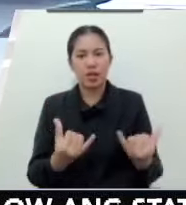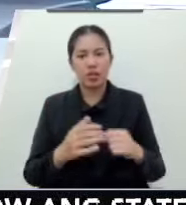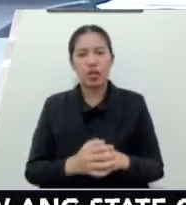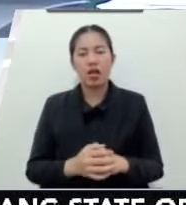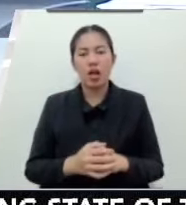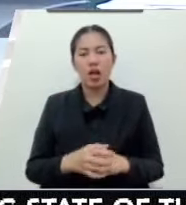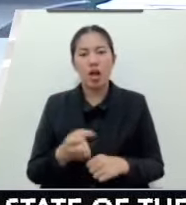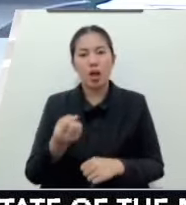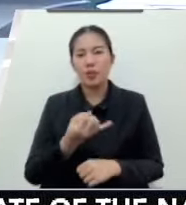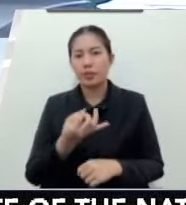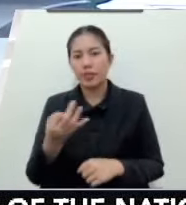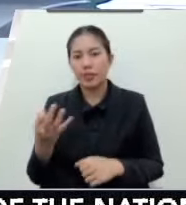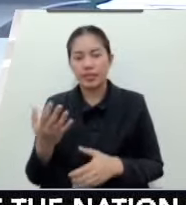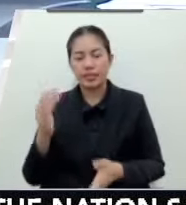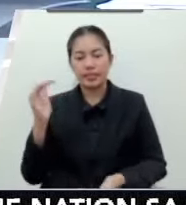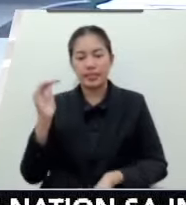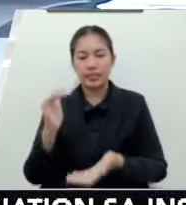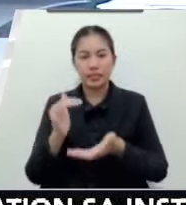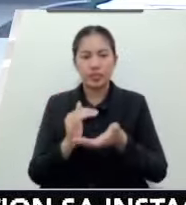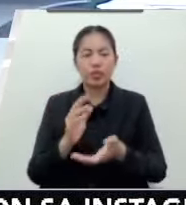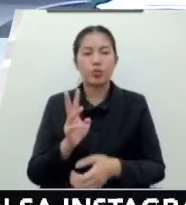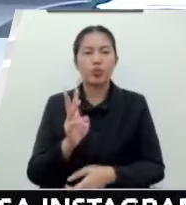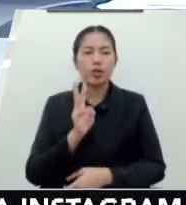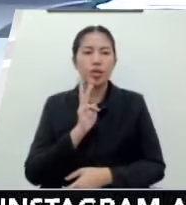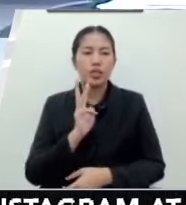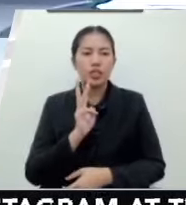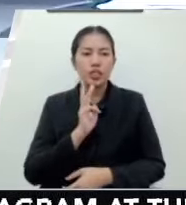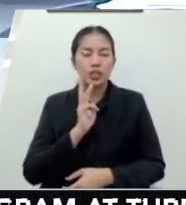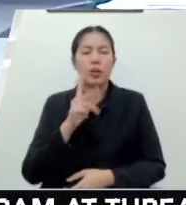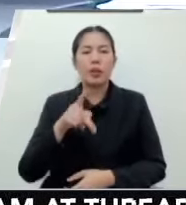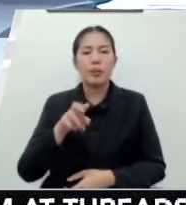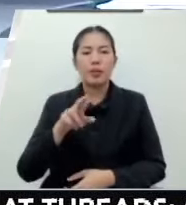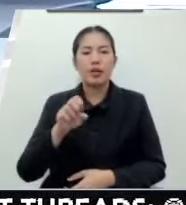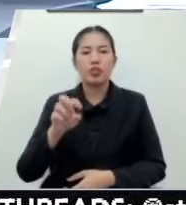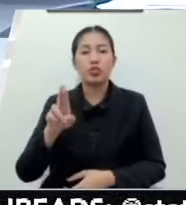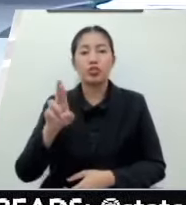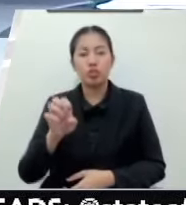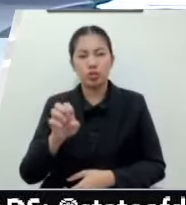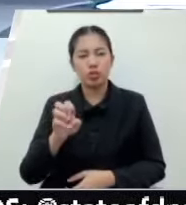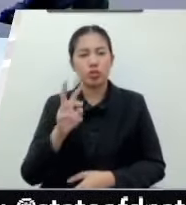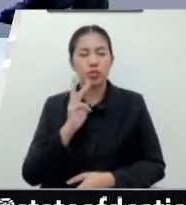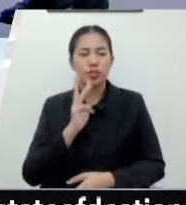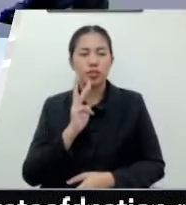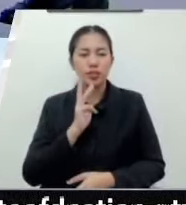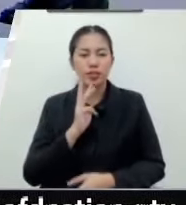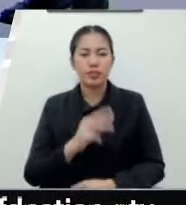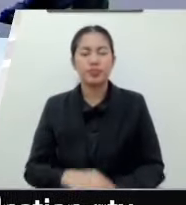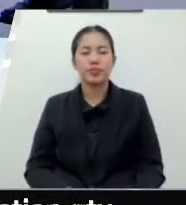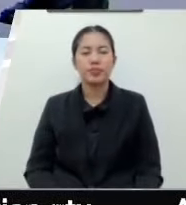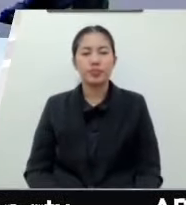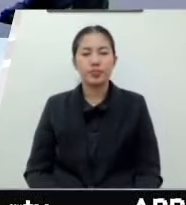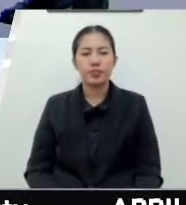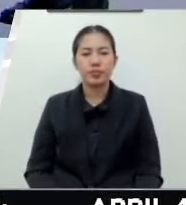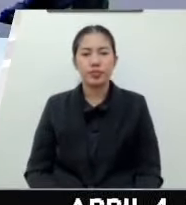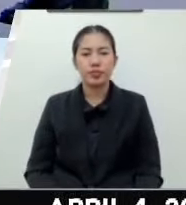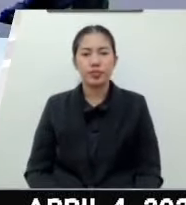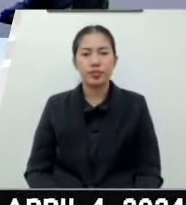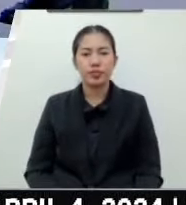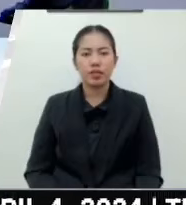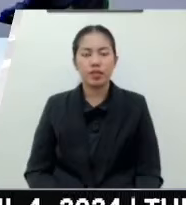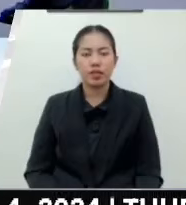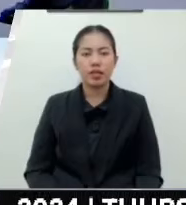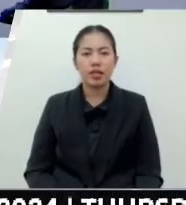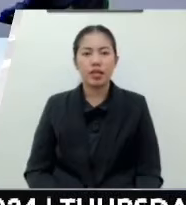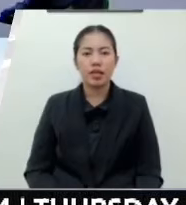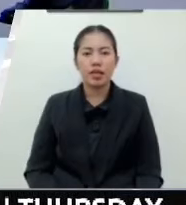at ano yung effect niyan na mararamdaman ng mga consumers? Tulad nga ng nabanggit ko kanina, Connie, ano,